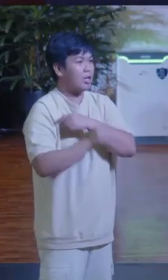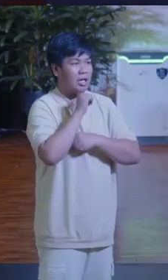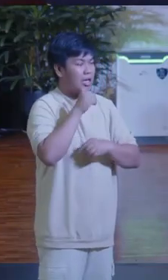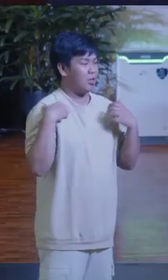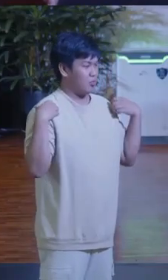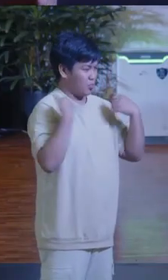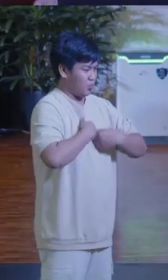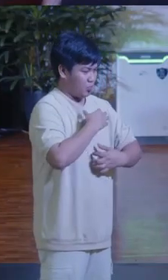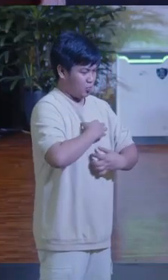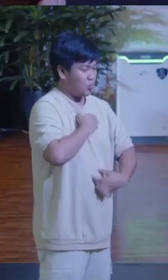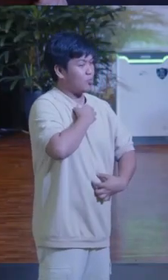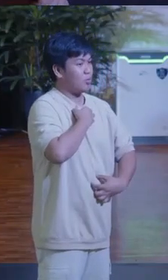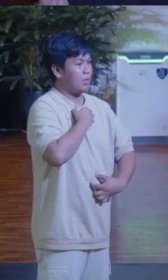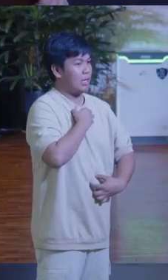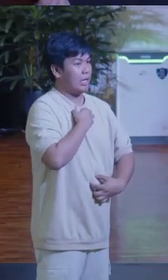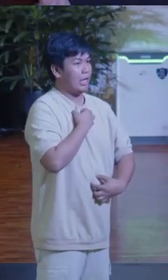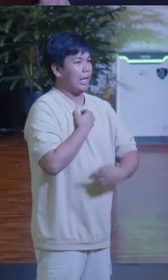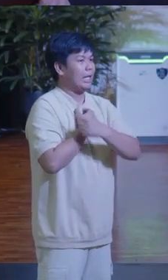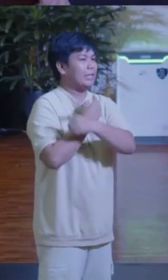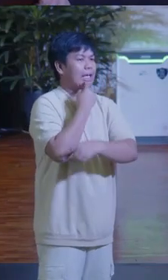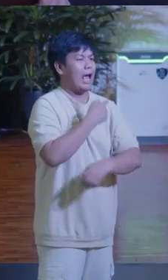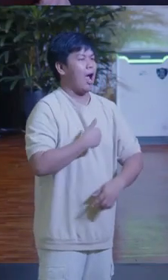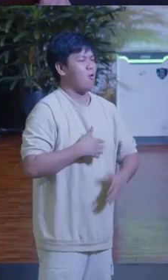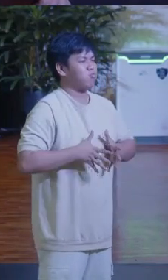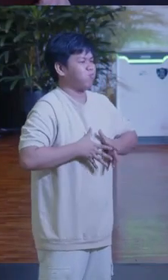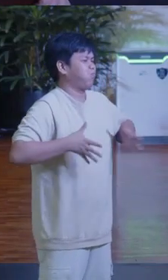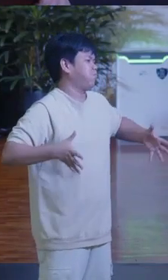tie? Wala na pong magkasya sa akin.